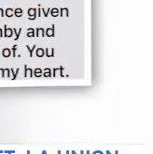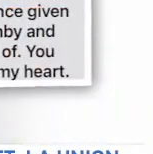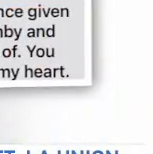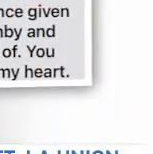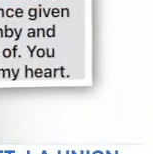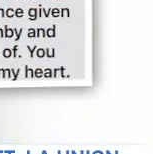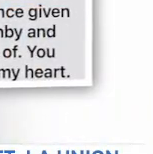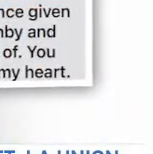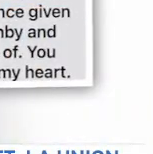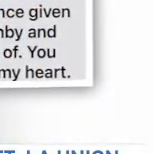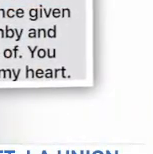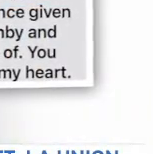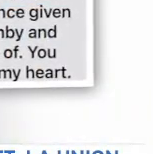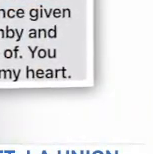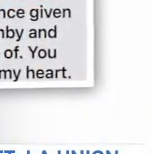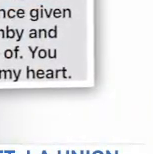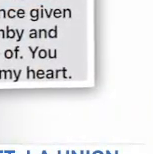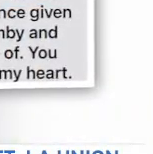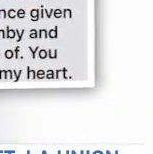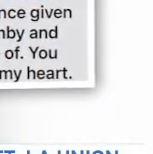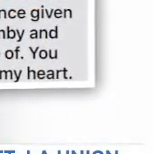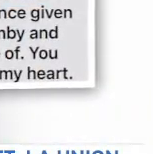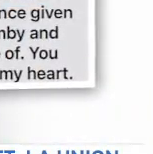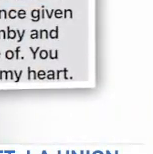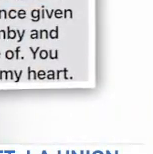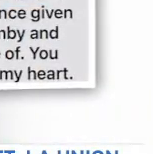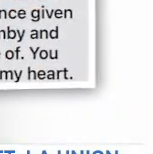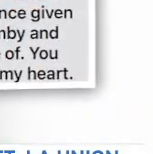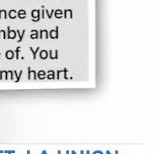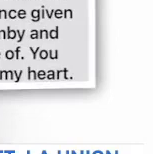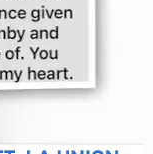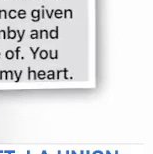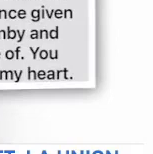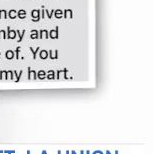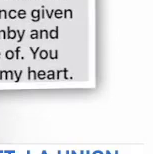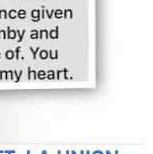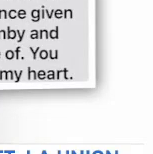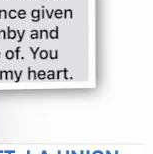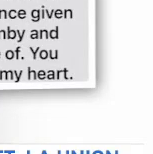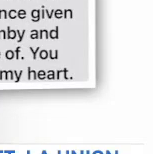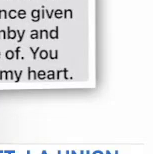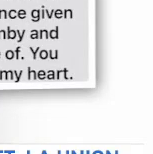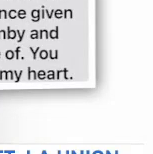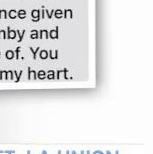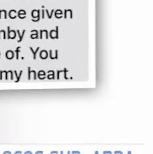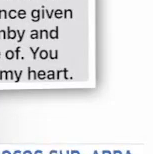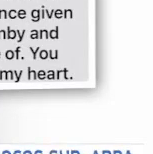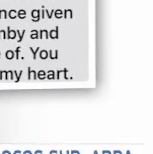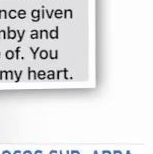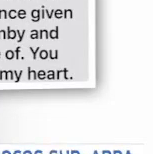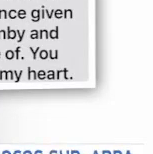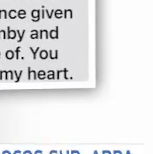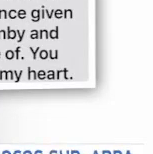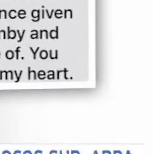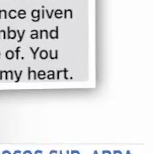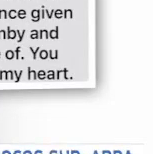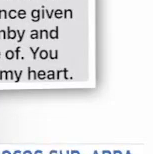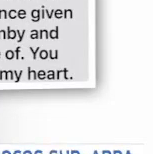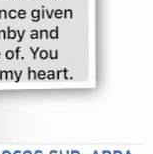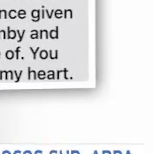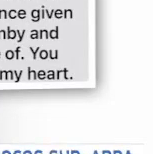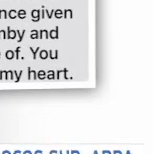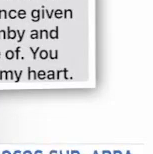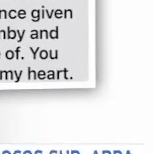kay Chris dahil sa kanyang paglabas sa kanilang bubble. Nananatili pa rin daw ang pagmamahal at ang happy moment sila ni